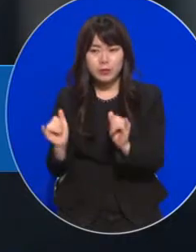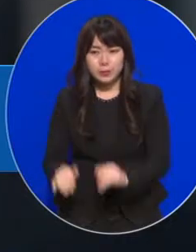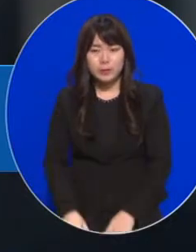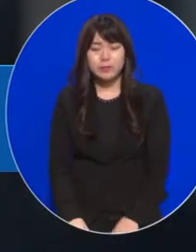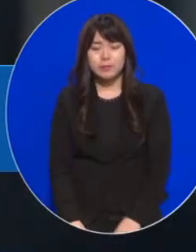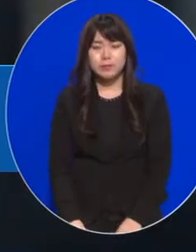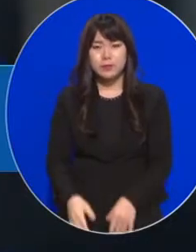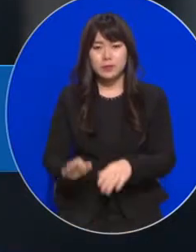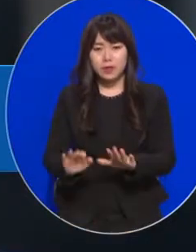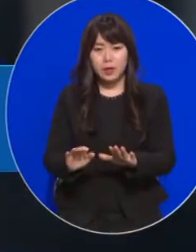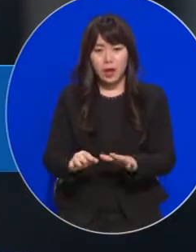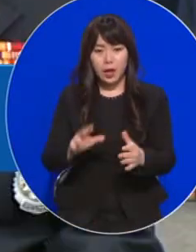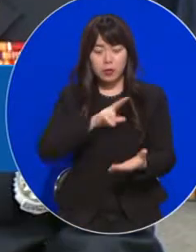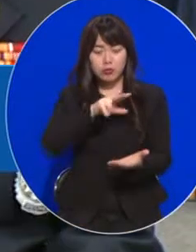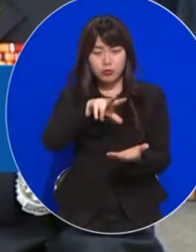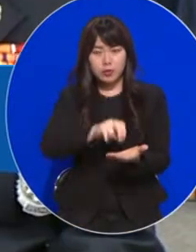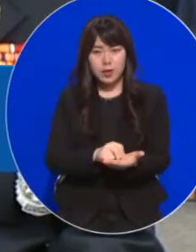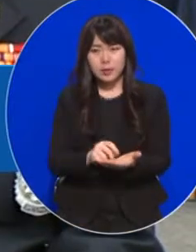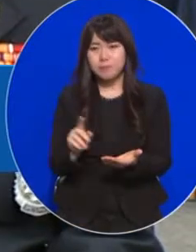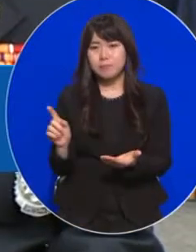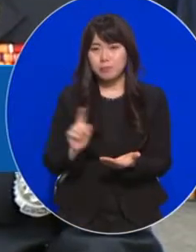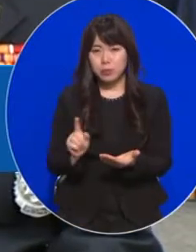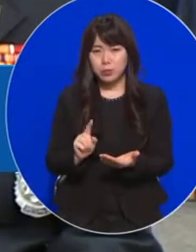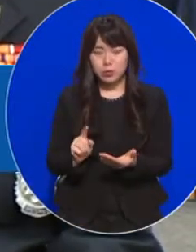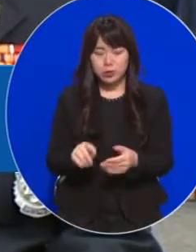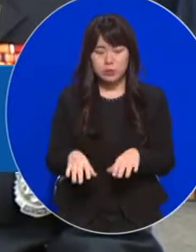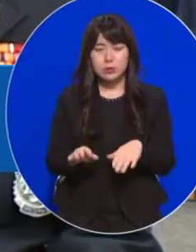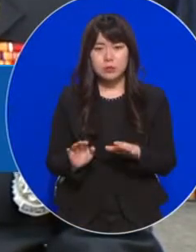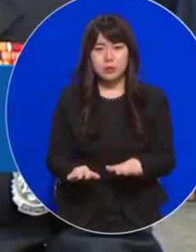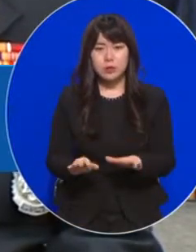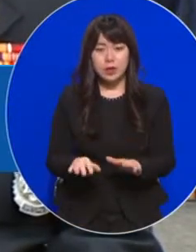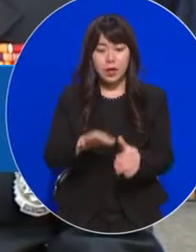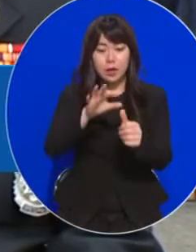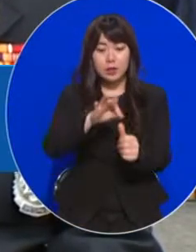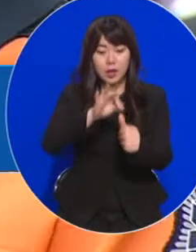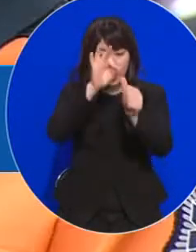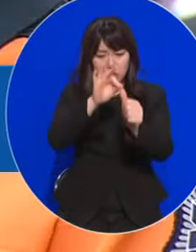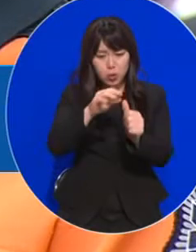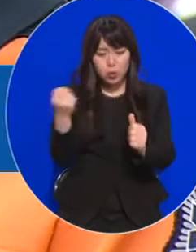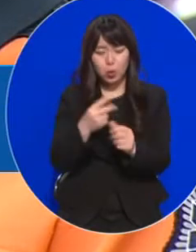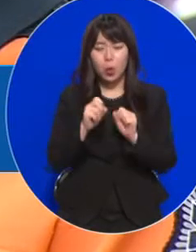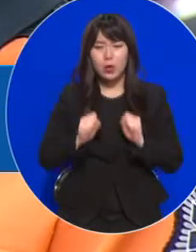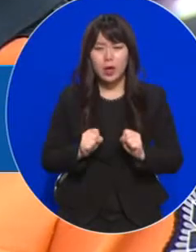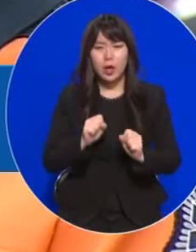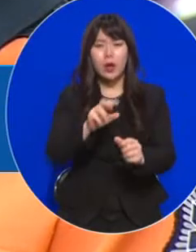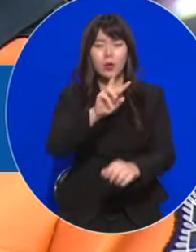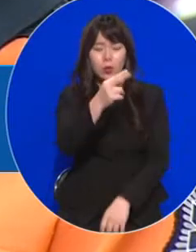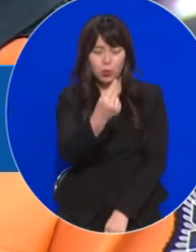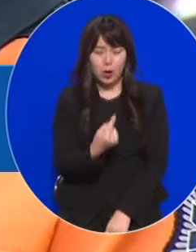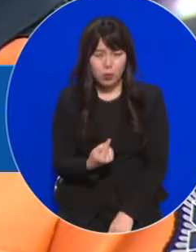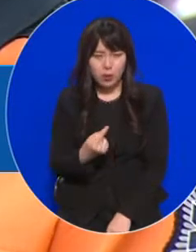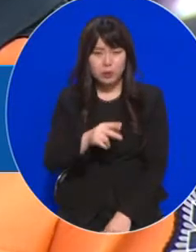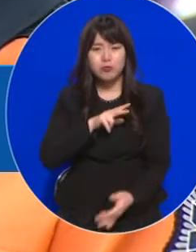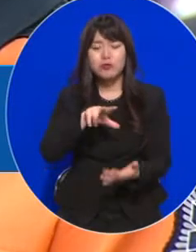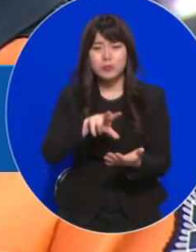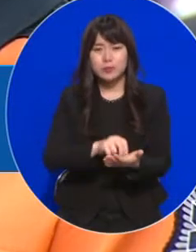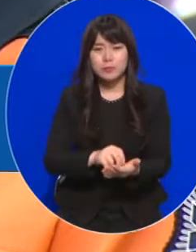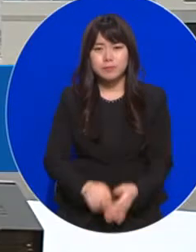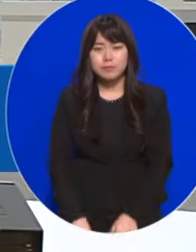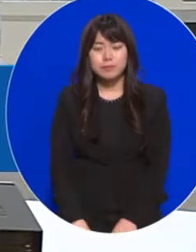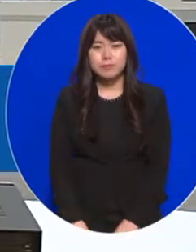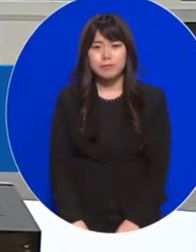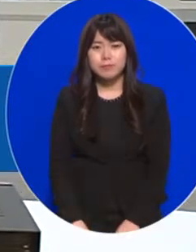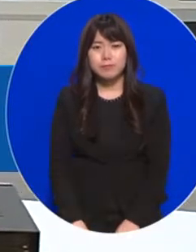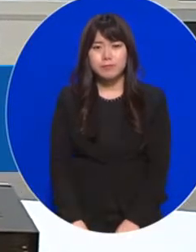돌아오라, 살아서 돌아오라로 소방관과 구조자 모두 안전하게 돌아오길 바라는 마음을 담았습니다.